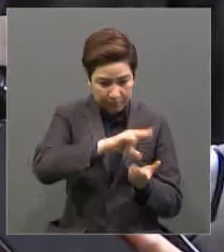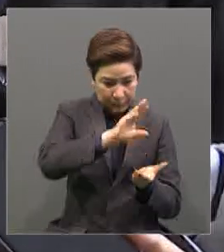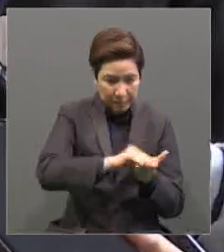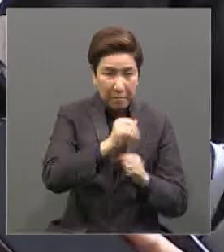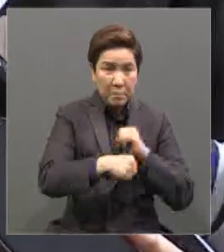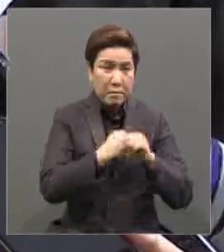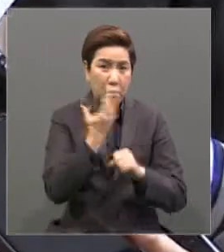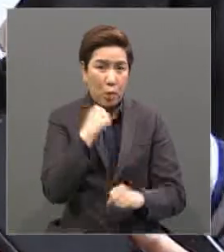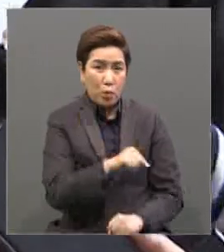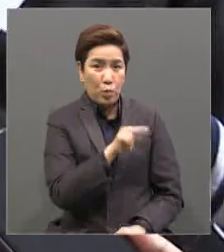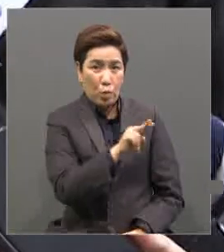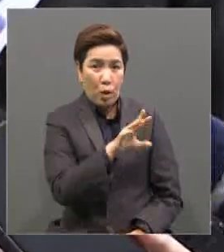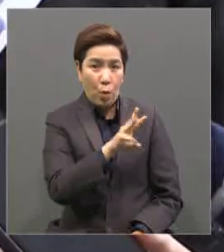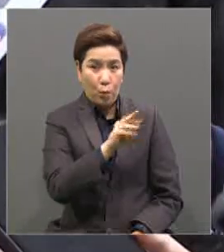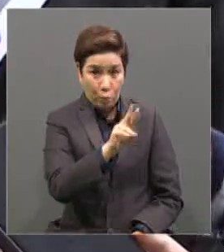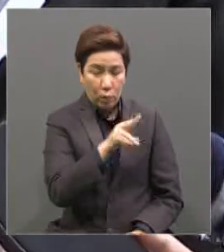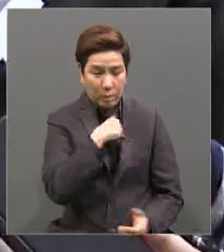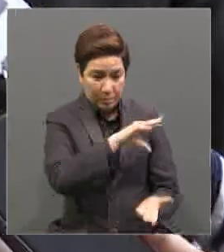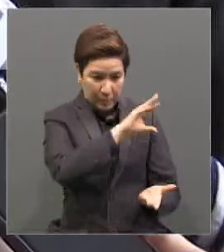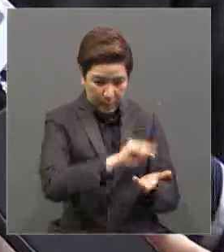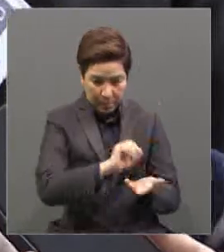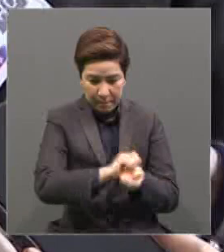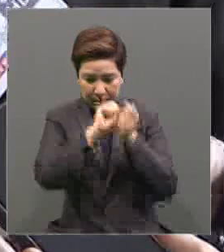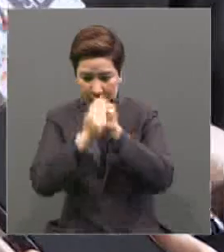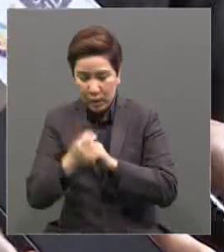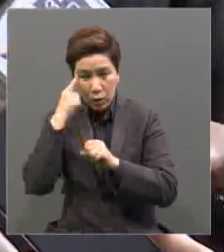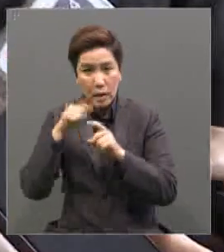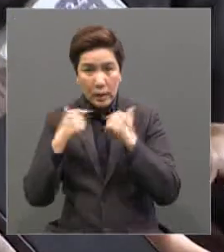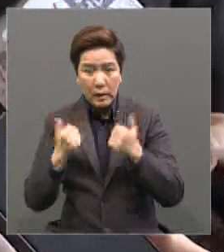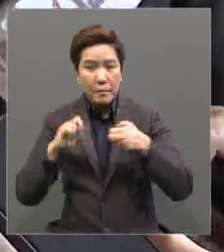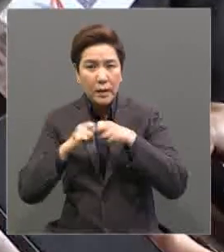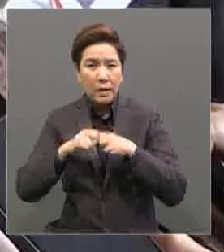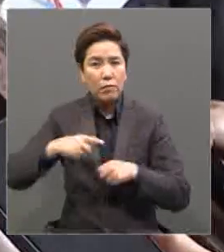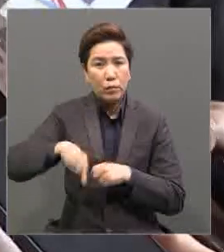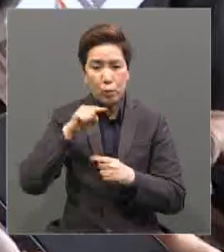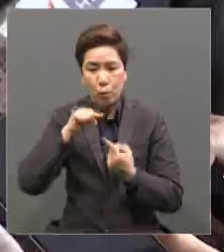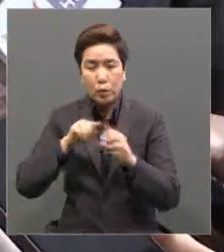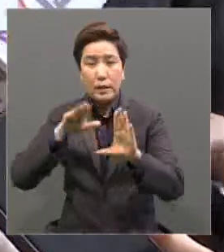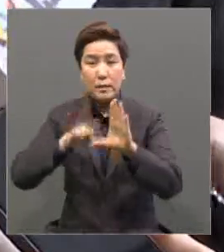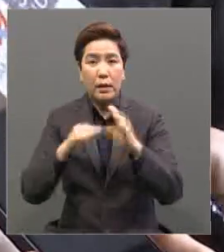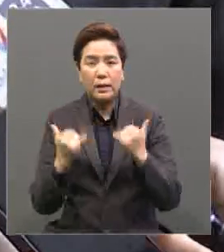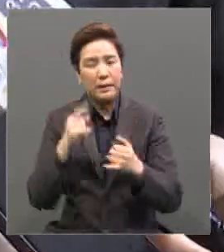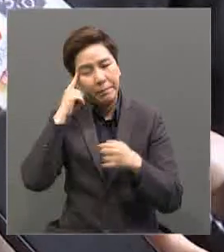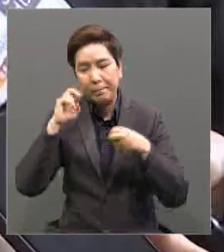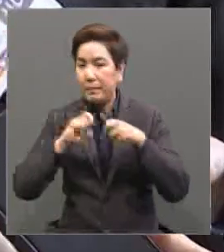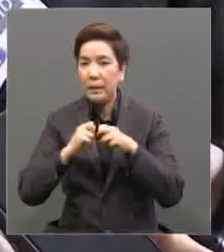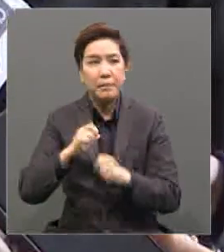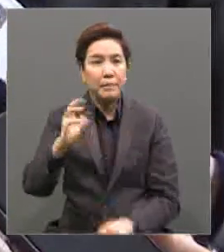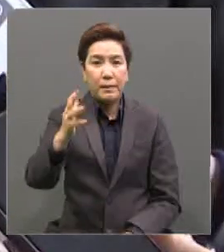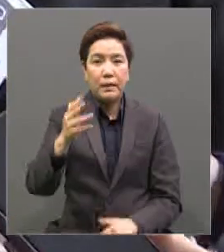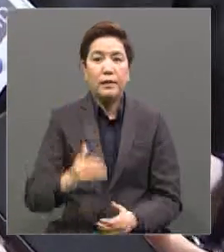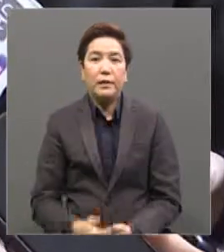ในปี62นะครับคาดว่าปัญหาที่จะเกิดขึ้นกับการรับสมัครเลือกตั้งครั้งนี้คงไม่มีแน่นอนครับ